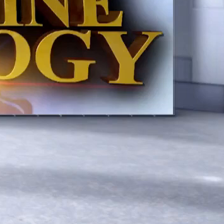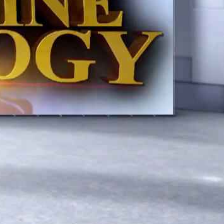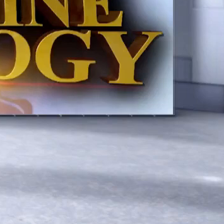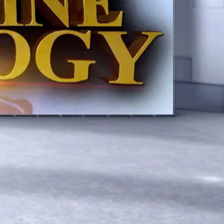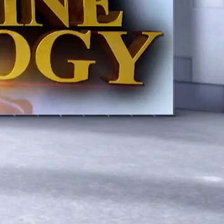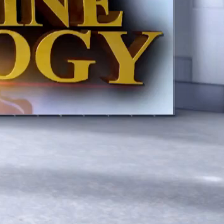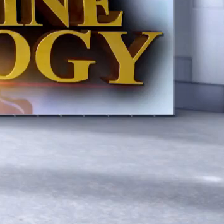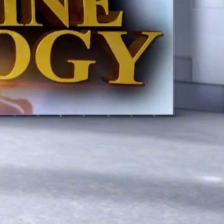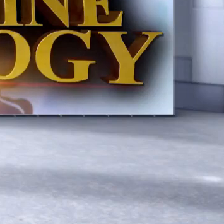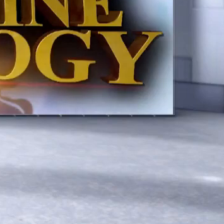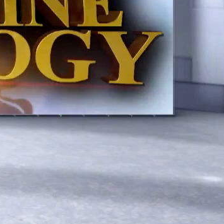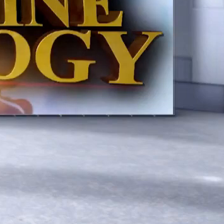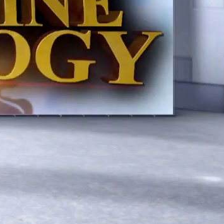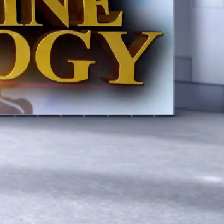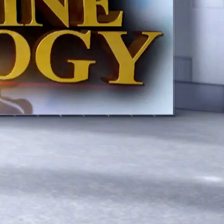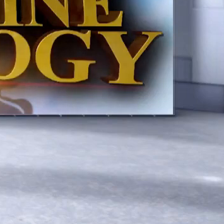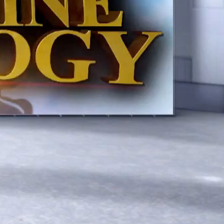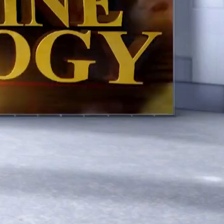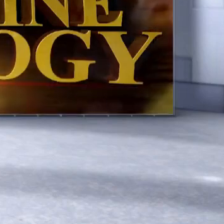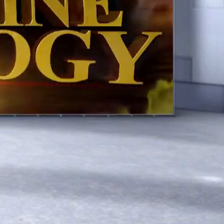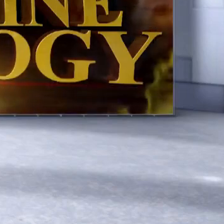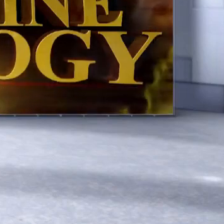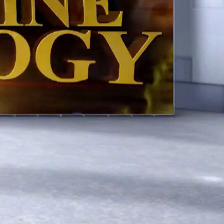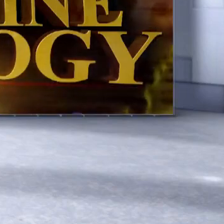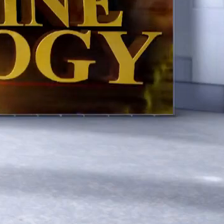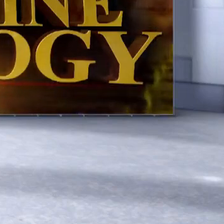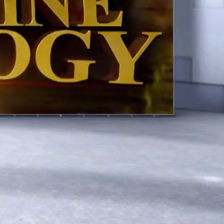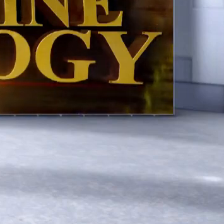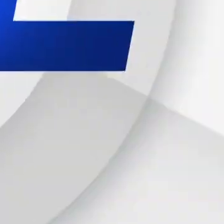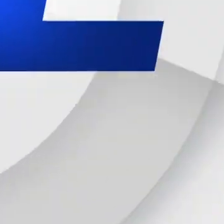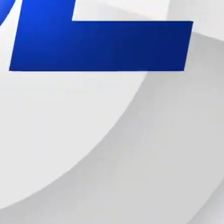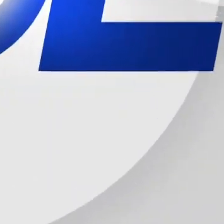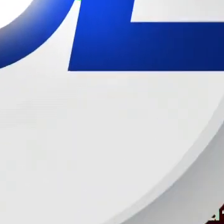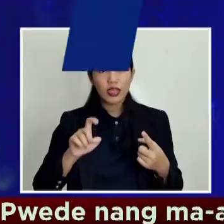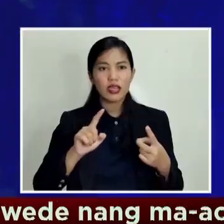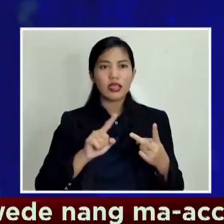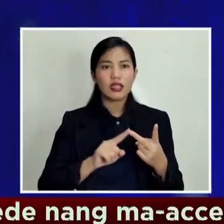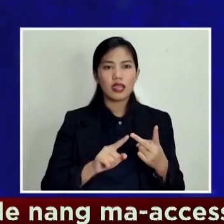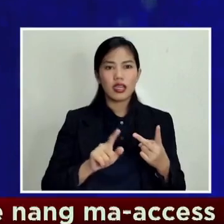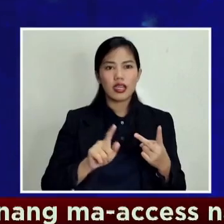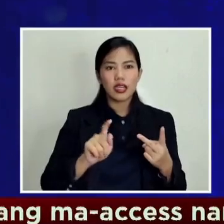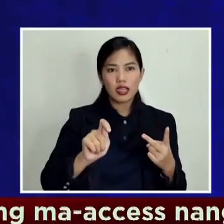kapre, tikbalang, at manananggal.